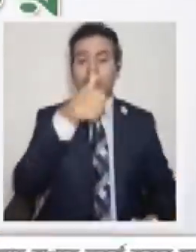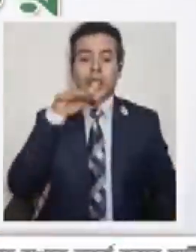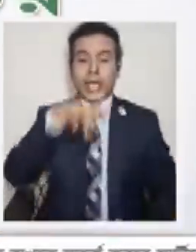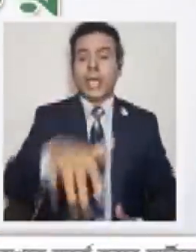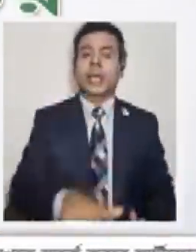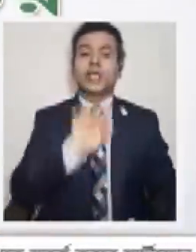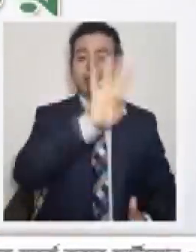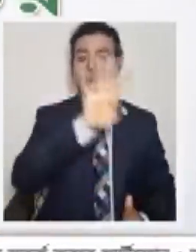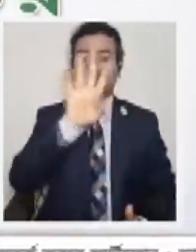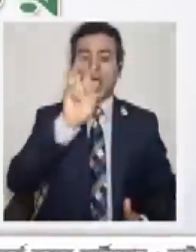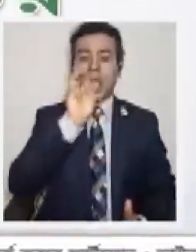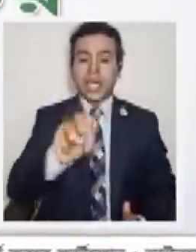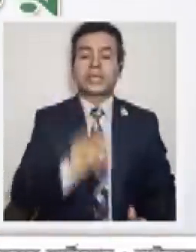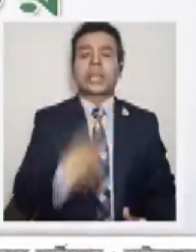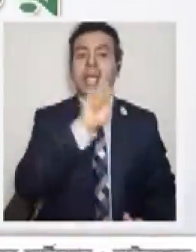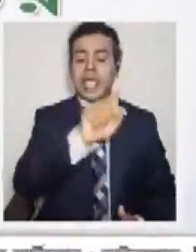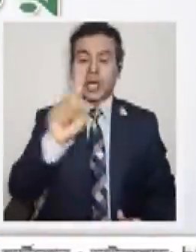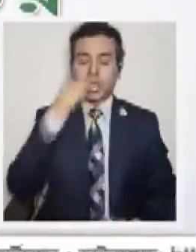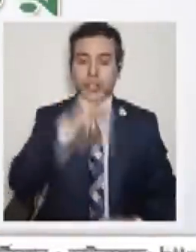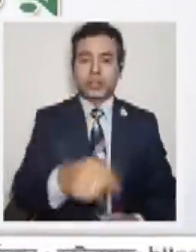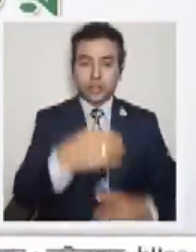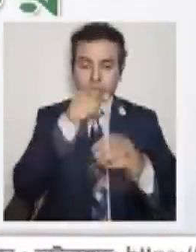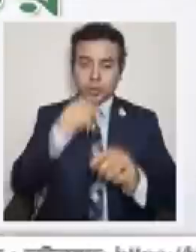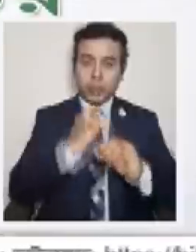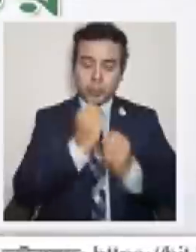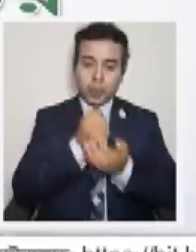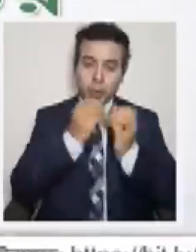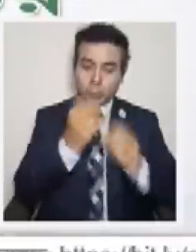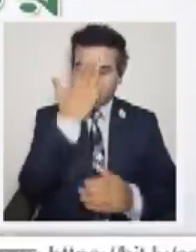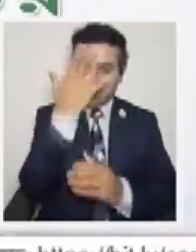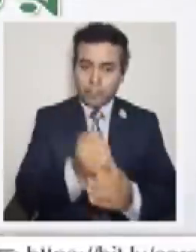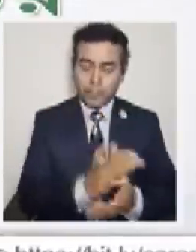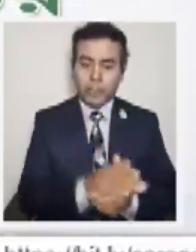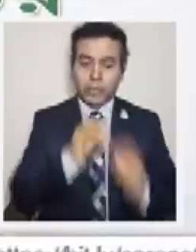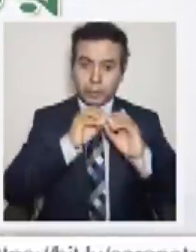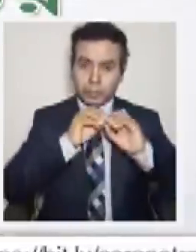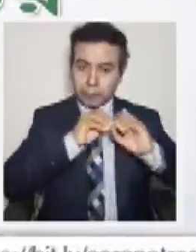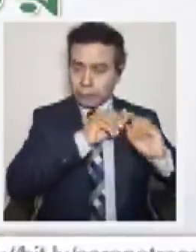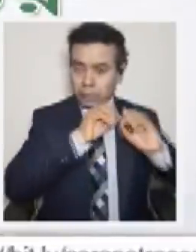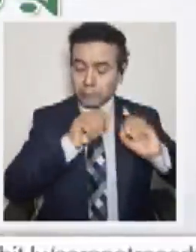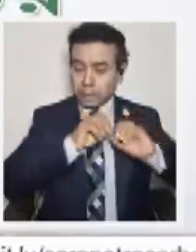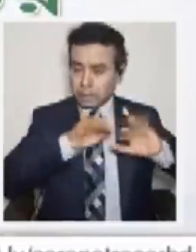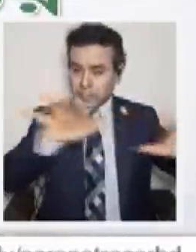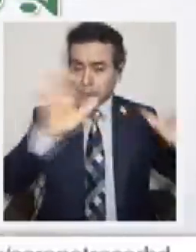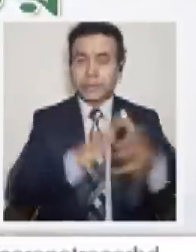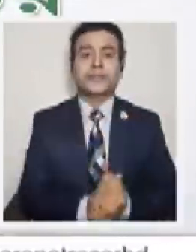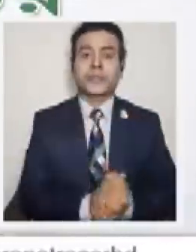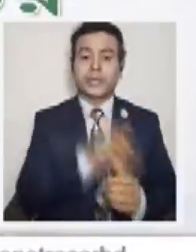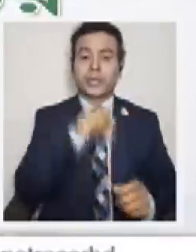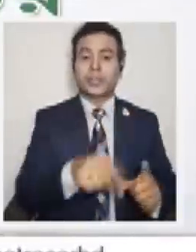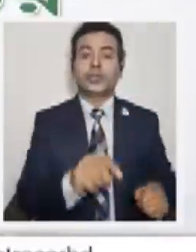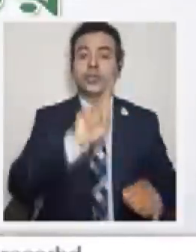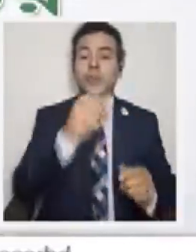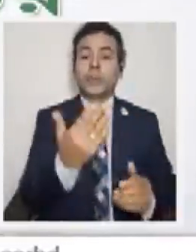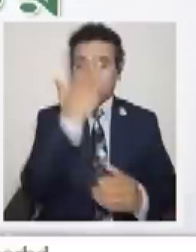16,292টি নমুনা এবং এ পর্যন্ত নমুনা পরীক্ষা হয়েছে 6,44,011টি। 24 ঘন্টায় যা নমুনা